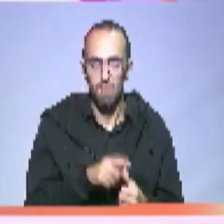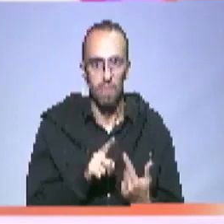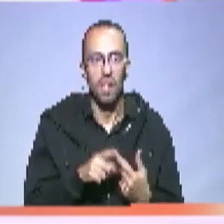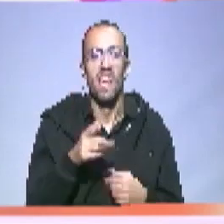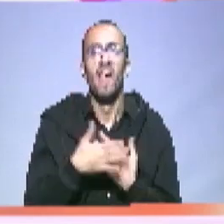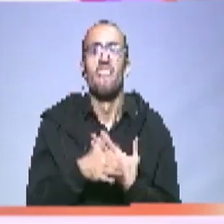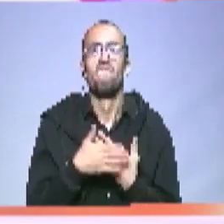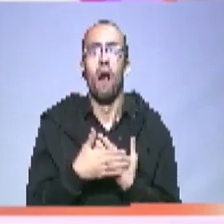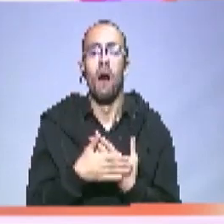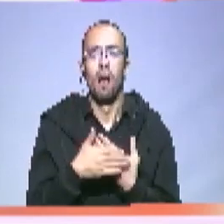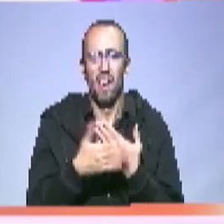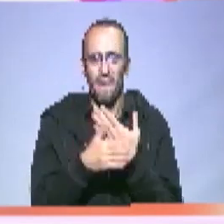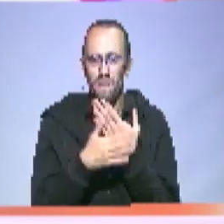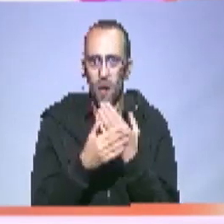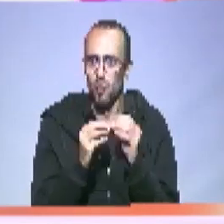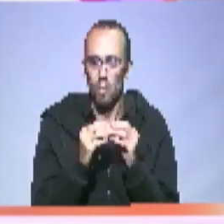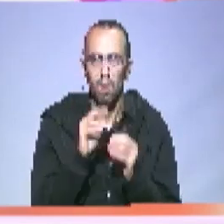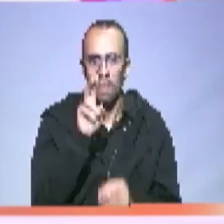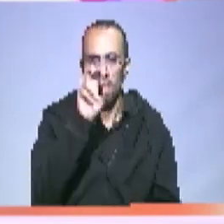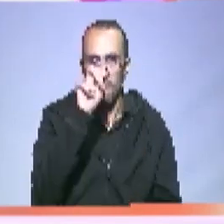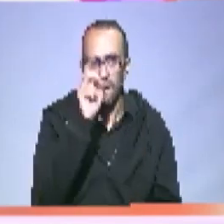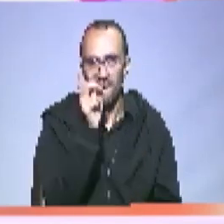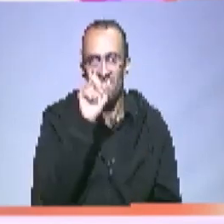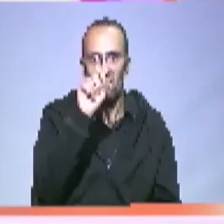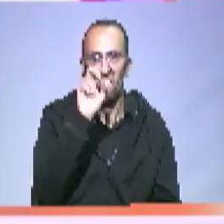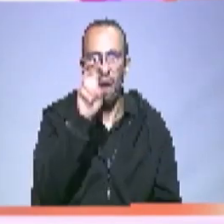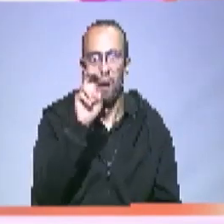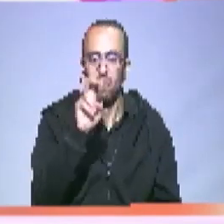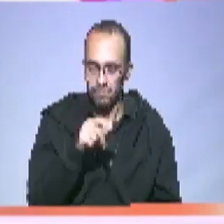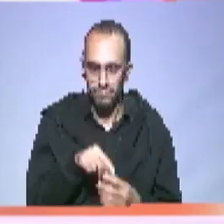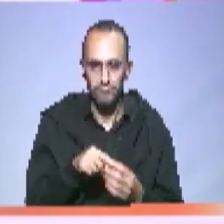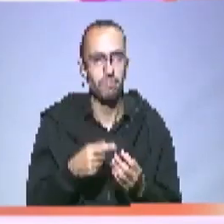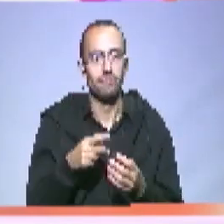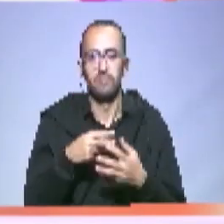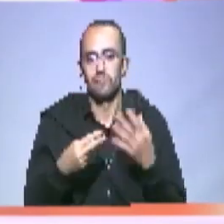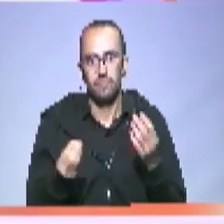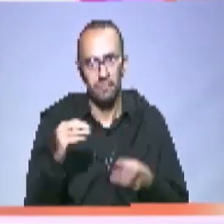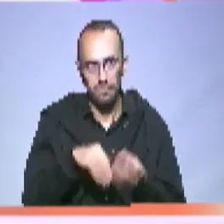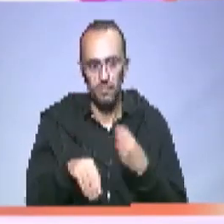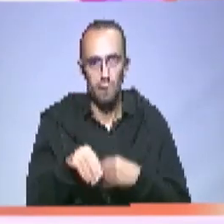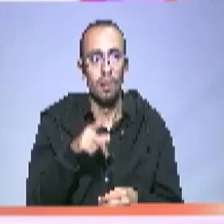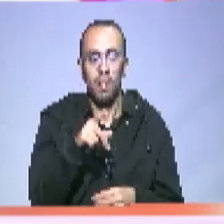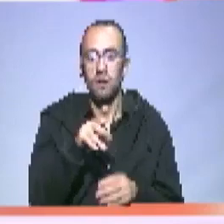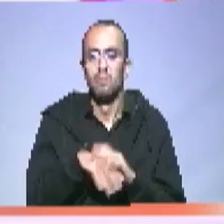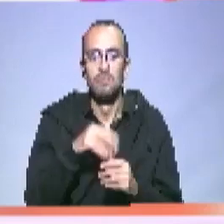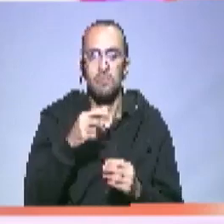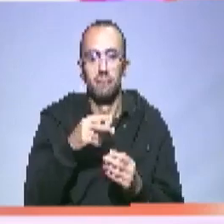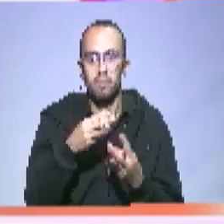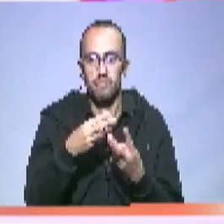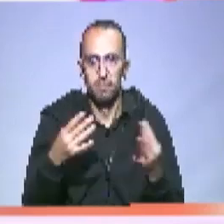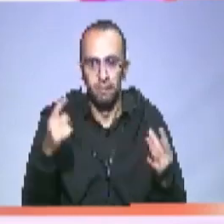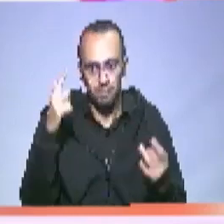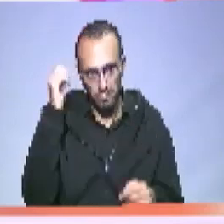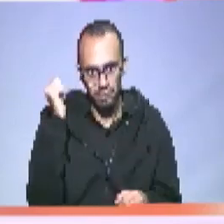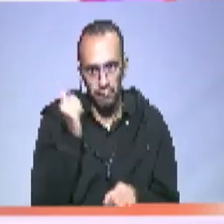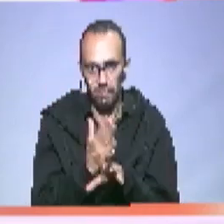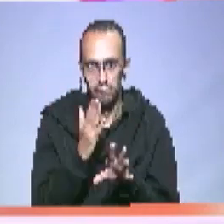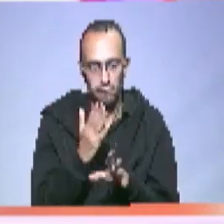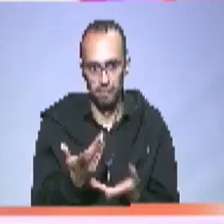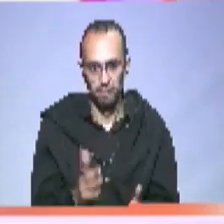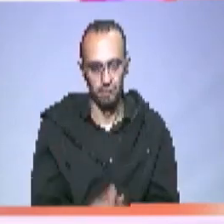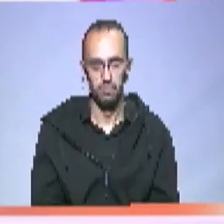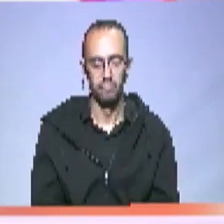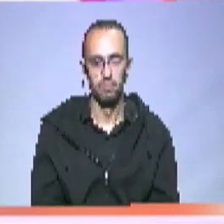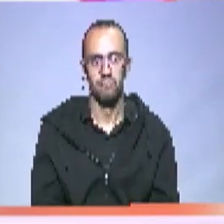والحشو اللي هيفيد منها وهيطلع هنعمل بيه سندوتشات وناكله، او هنعمل بيه شويه مكرونه، او على حسب ما احنا واقفين والوقت يودينا